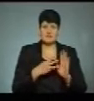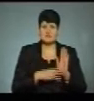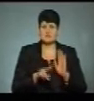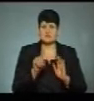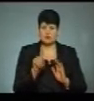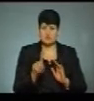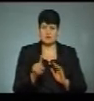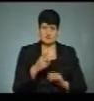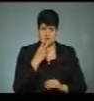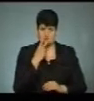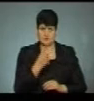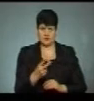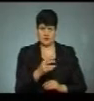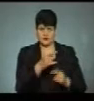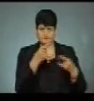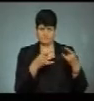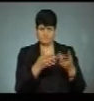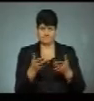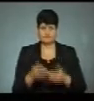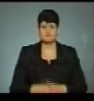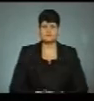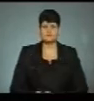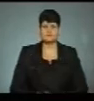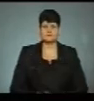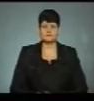098-441-59-81. Ви зараз бачите його на своїх екранах.